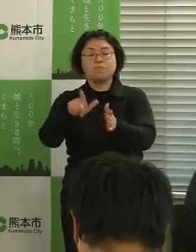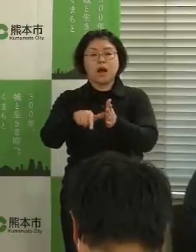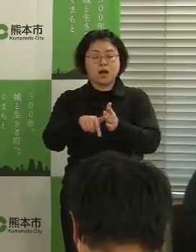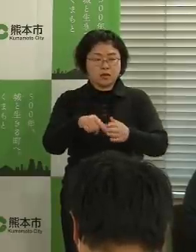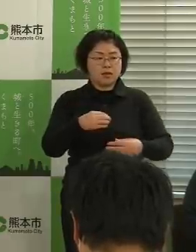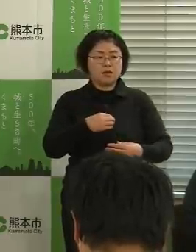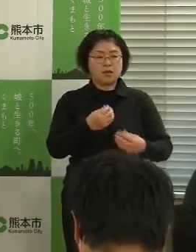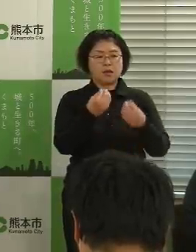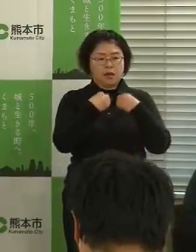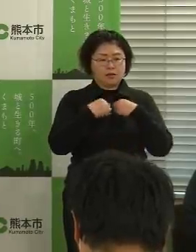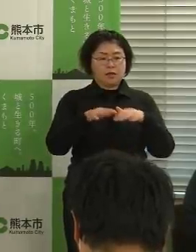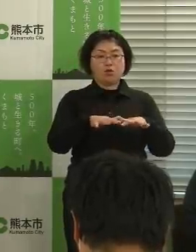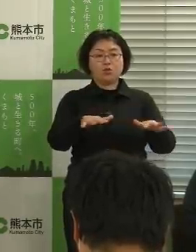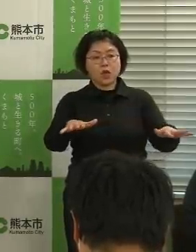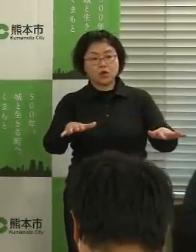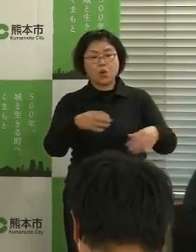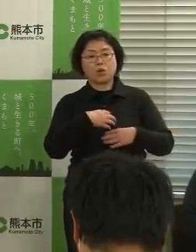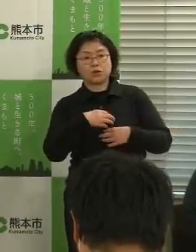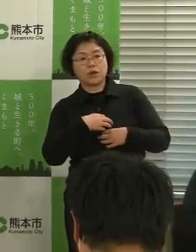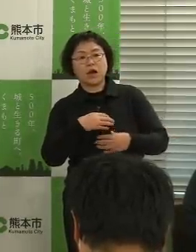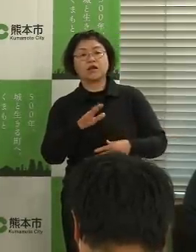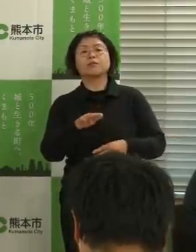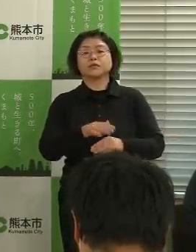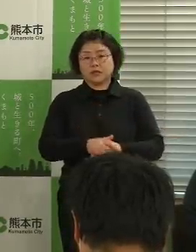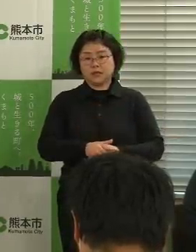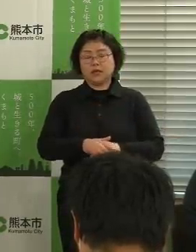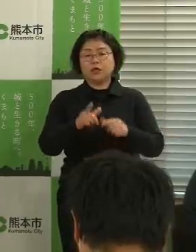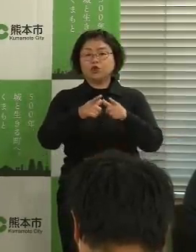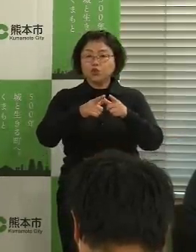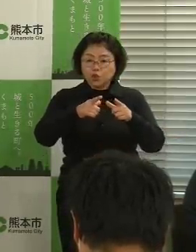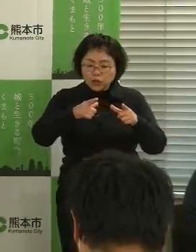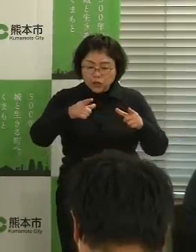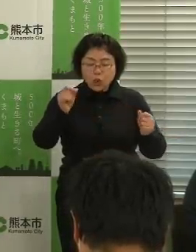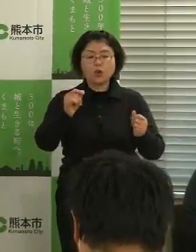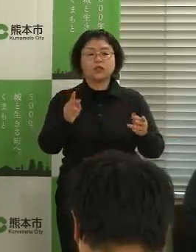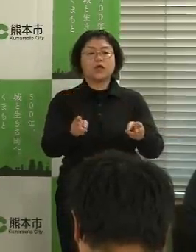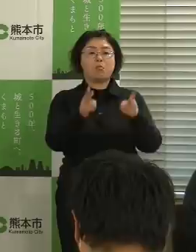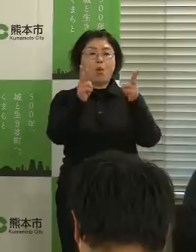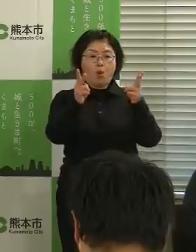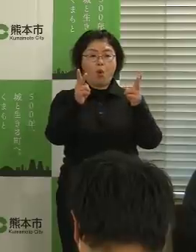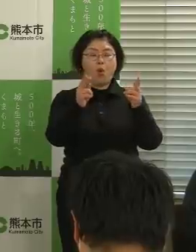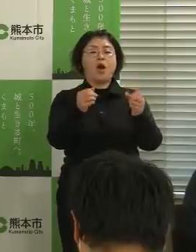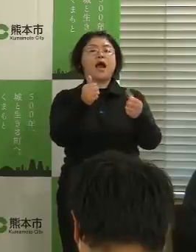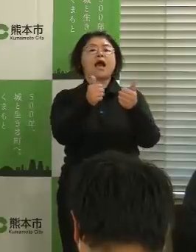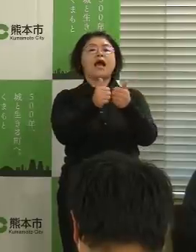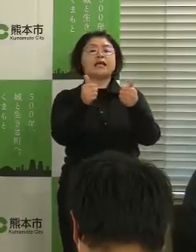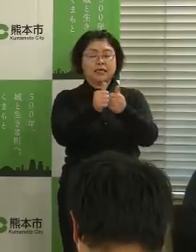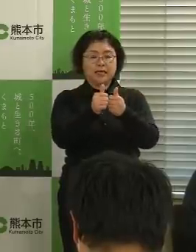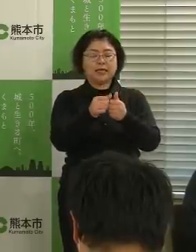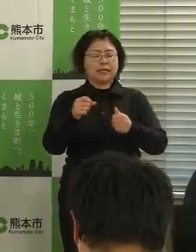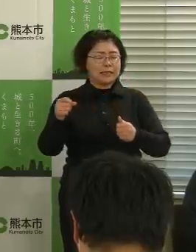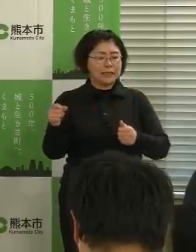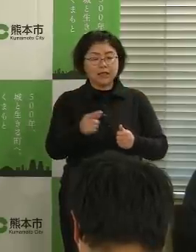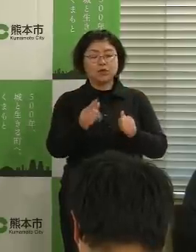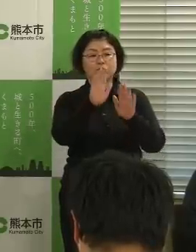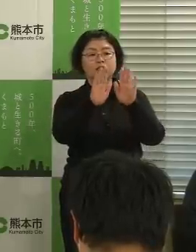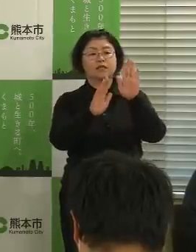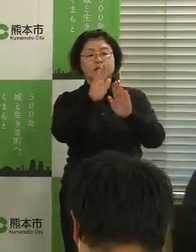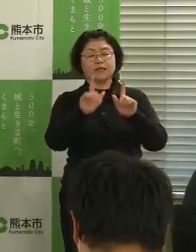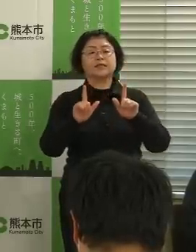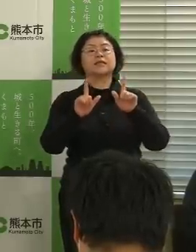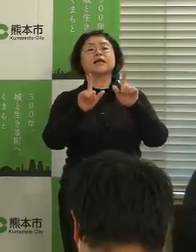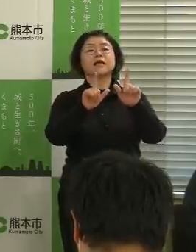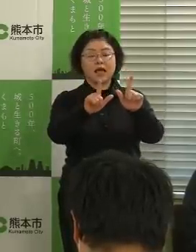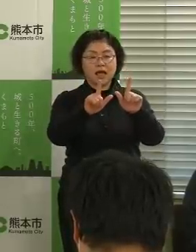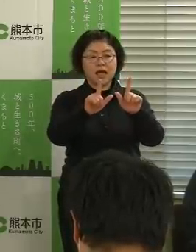。また本日国の専門家会議において緊急事態宣言発令以